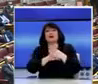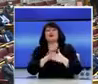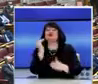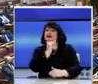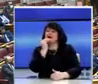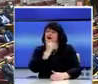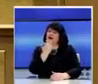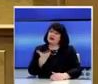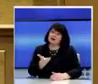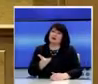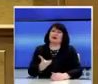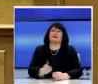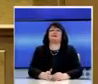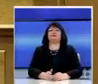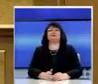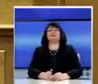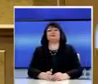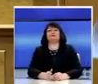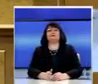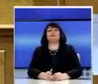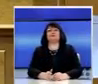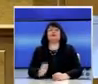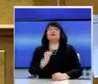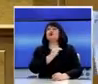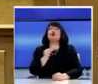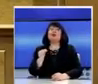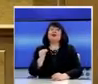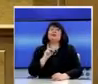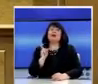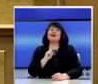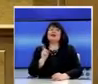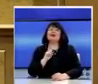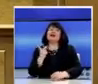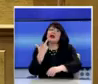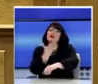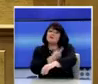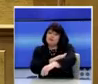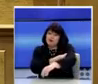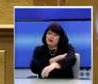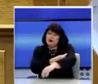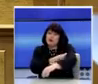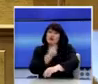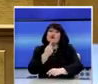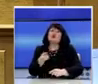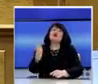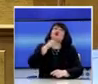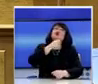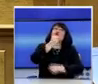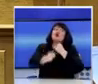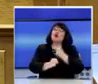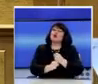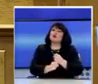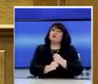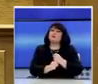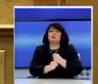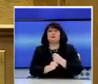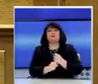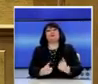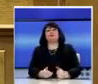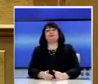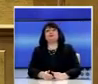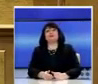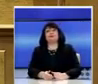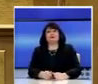σε αυτή την κατεύθυνση, θα πω μετά. Αλλά το ζήτημα δεν είναι να εμβολιαστούμε του χρόνου τέτοιο καιρό. Το ζήτημα